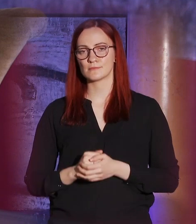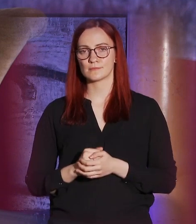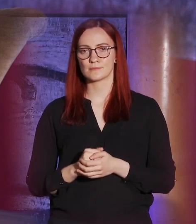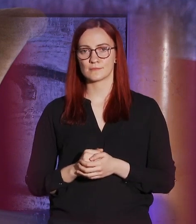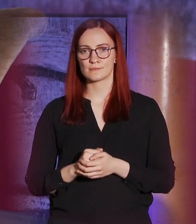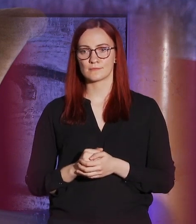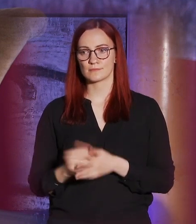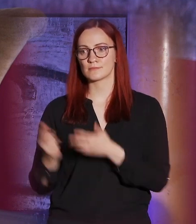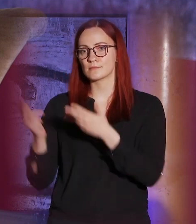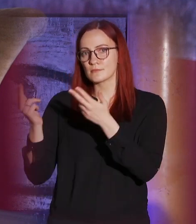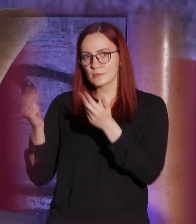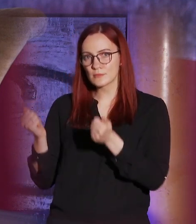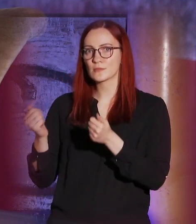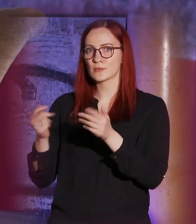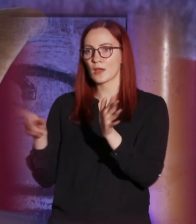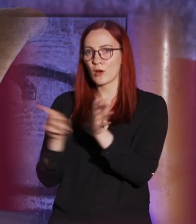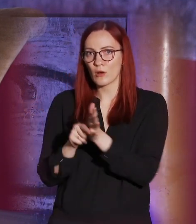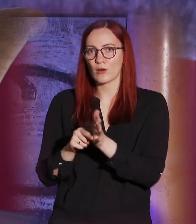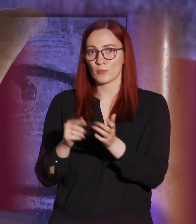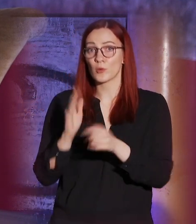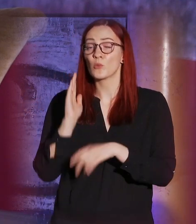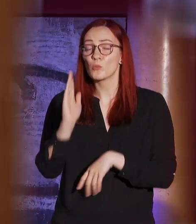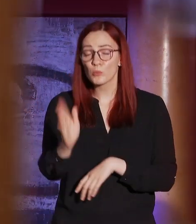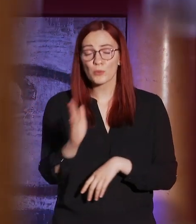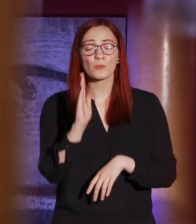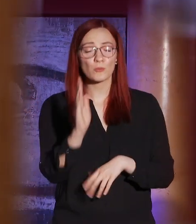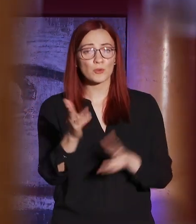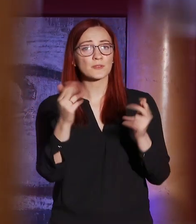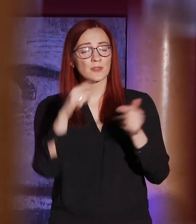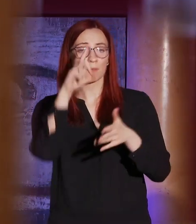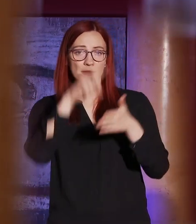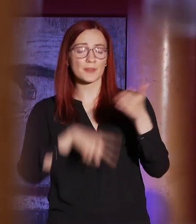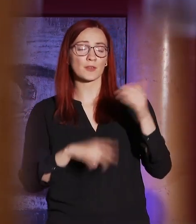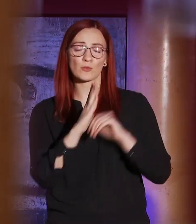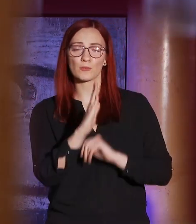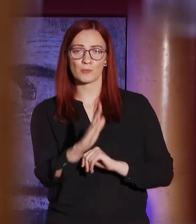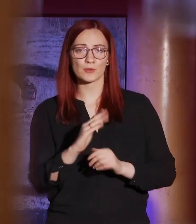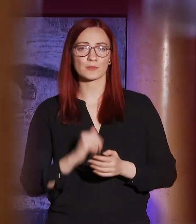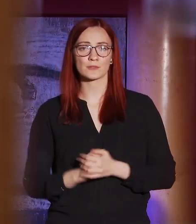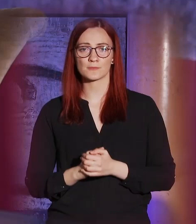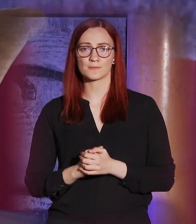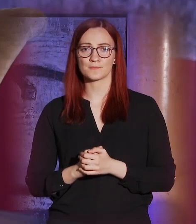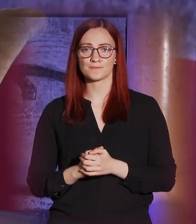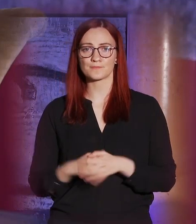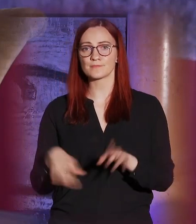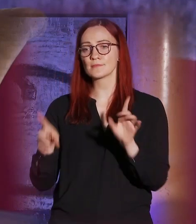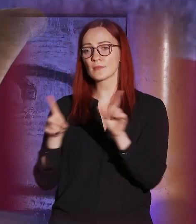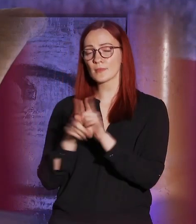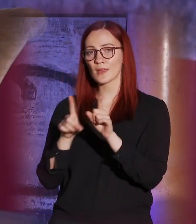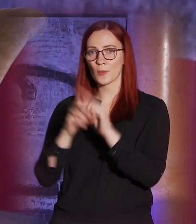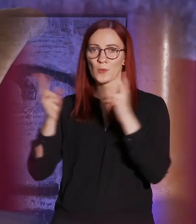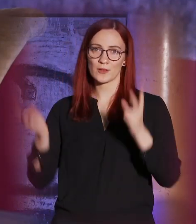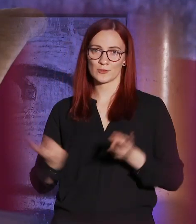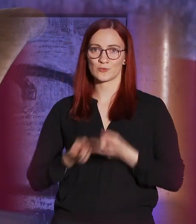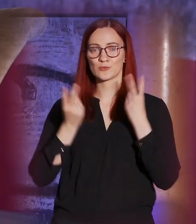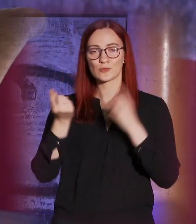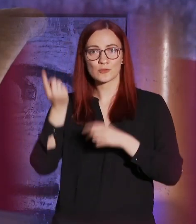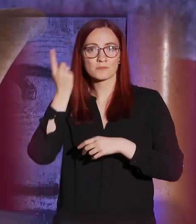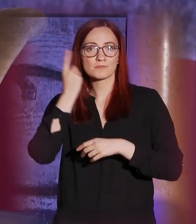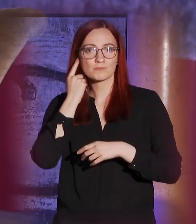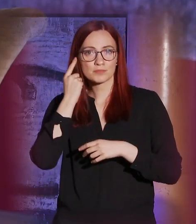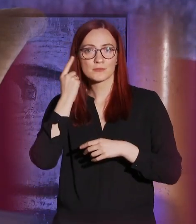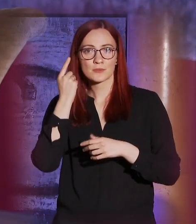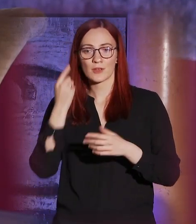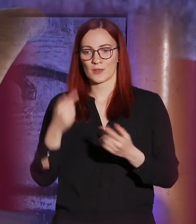ir turėtų būti. Privalo. Taip ir bus. Taip ir bus. Aš tikiu tuo. Taip ir bus. Taip. Ir šiaip labai džiugu girdėti, kad tiek daug